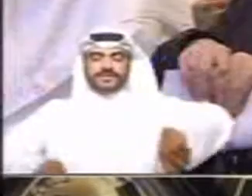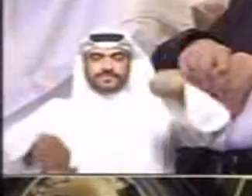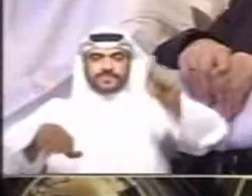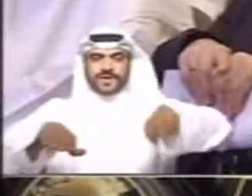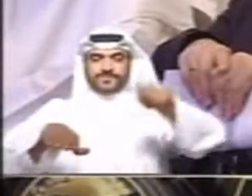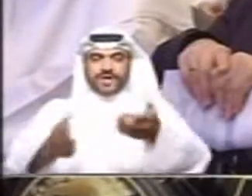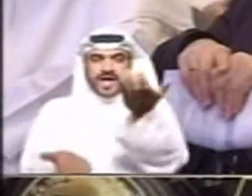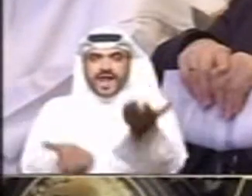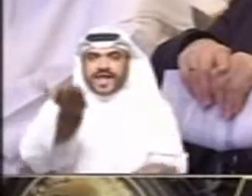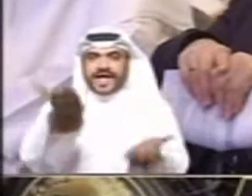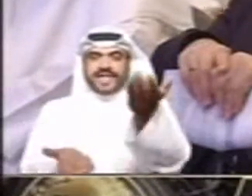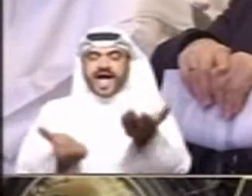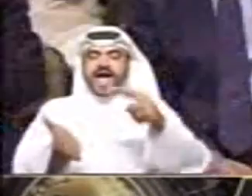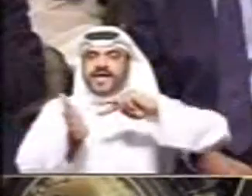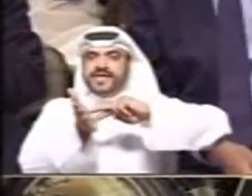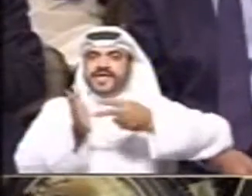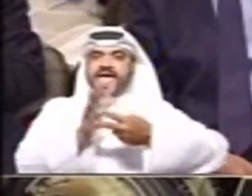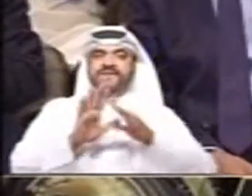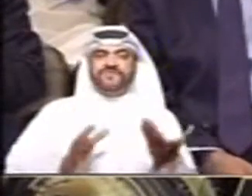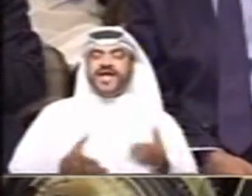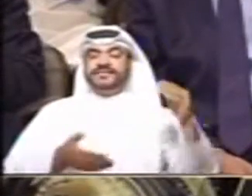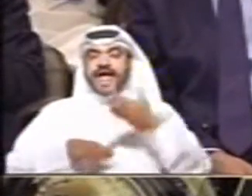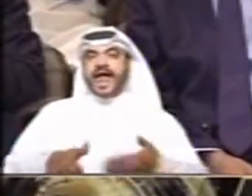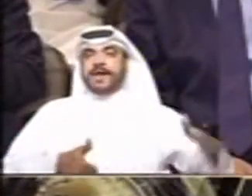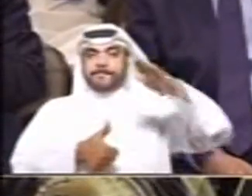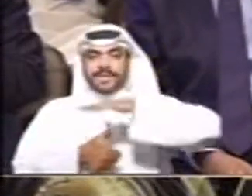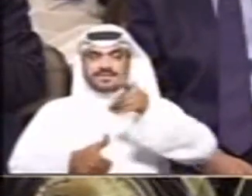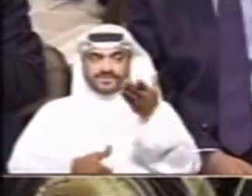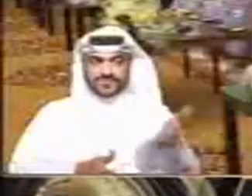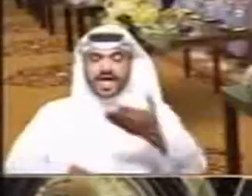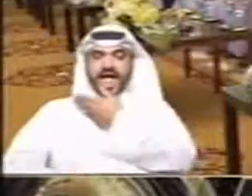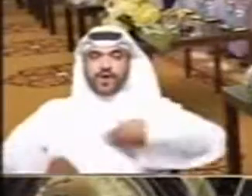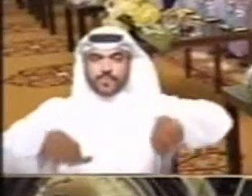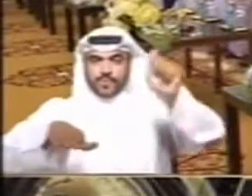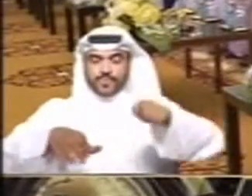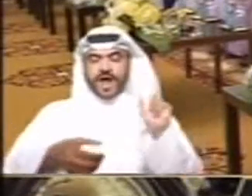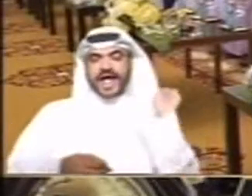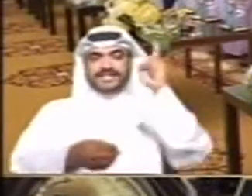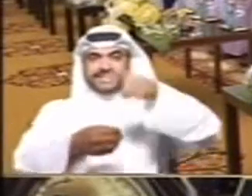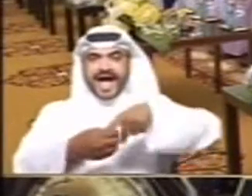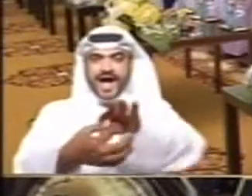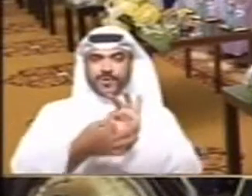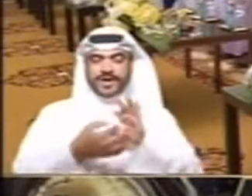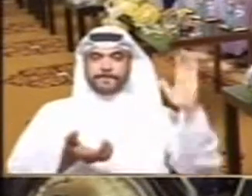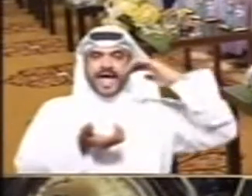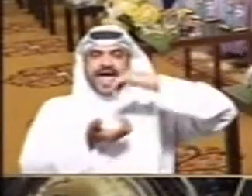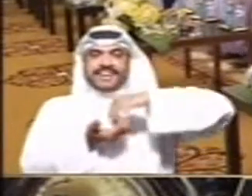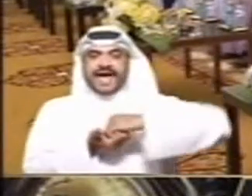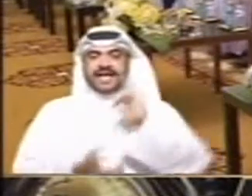في البلاد، والذي ينظمه المجلس الأعلى للقضاء بالتعاون مع الاتحاد العربي للقضاء